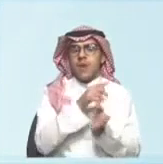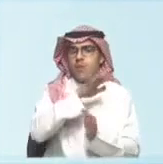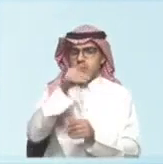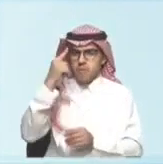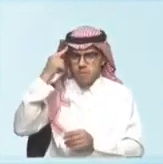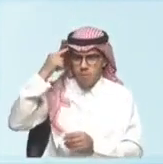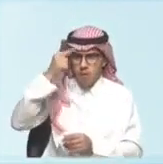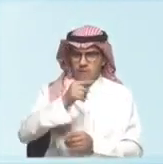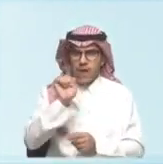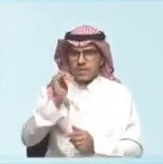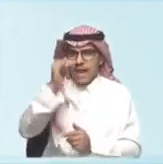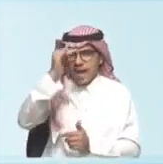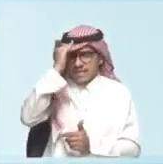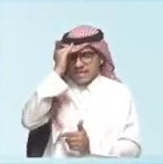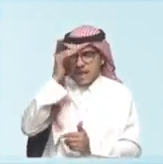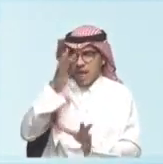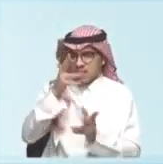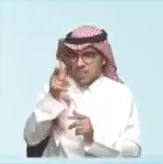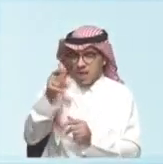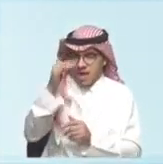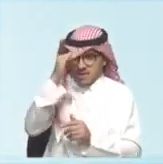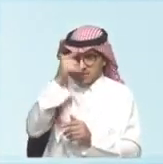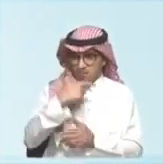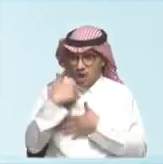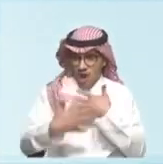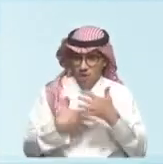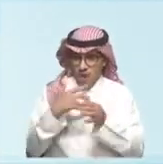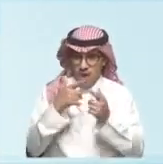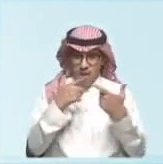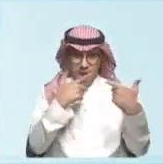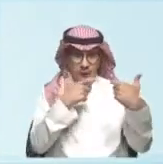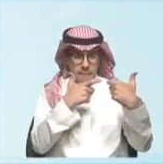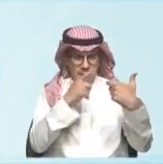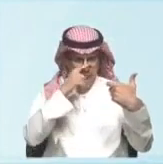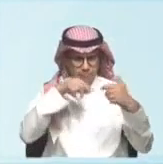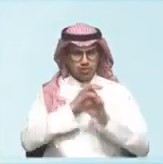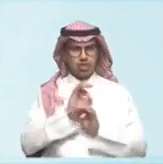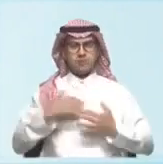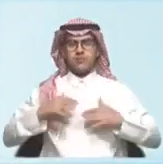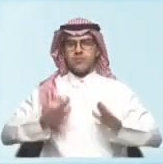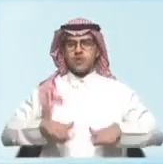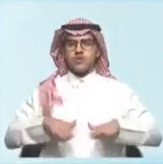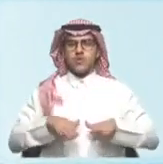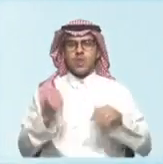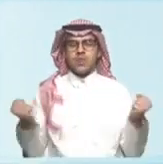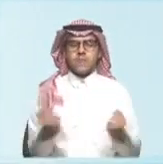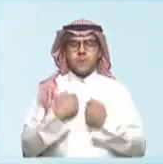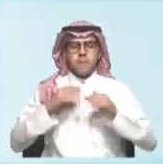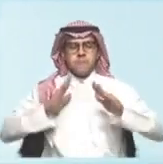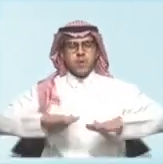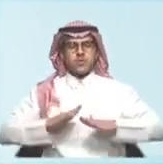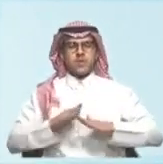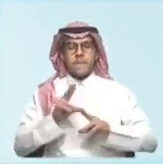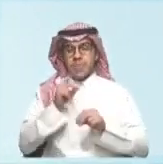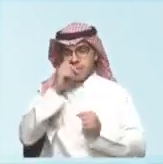لدى العسكريين، إذا أردت أن تمنع الحرب فكن مستعدا لها، والتمرين هو يعمل